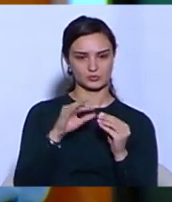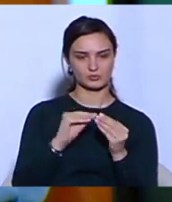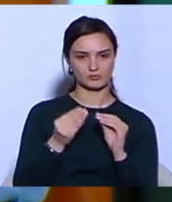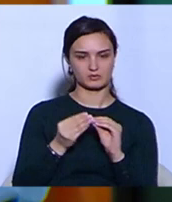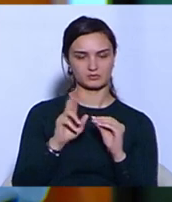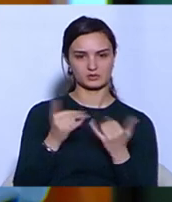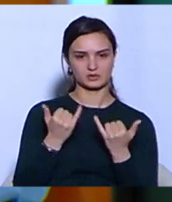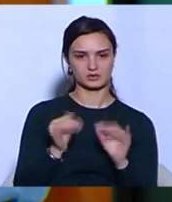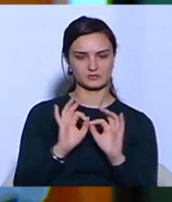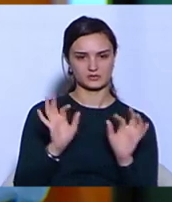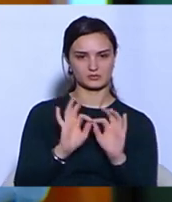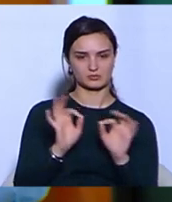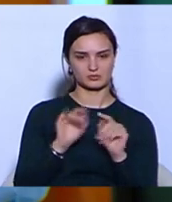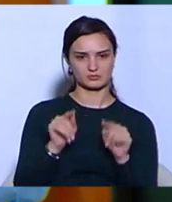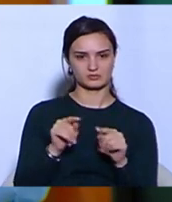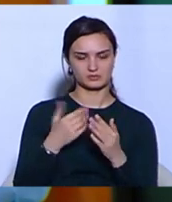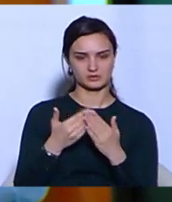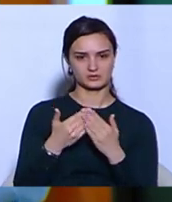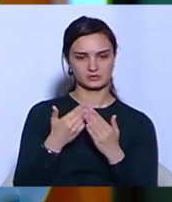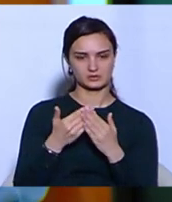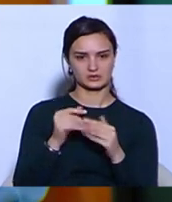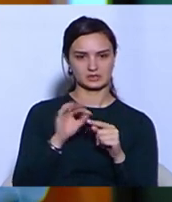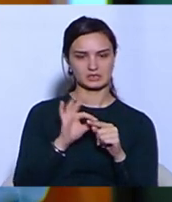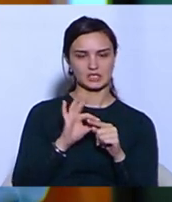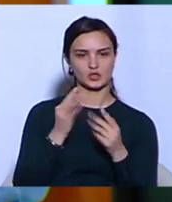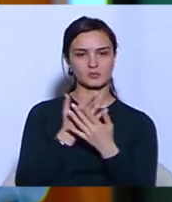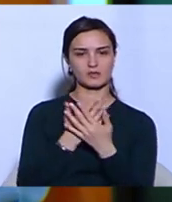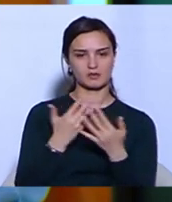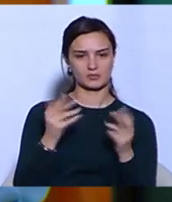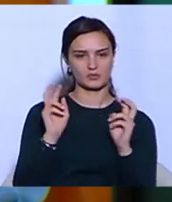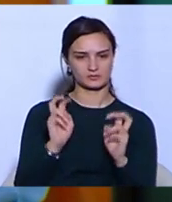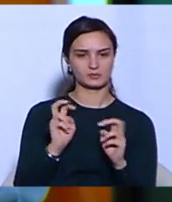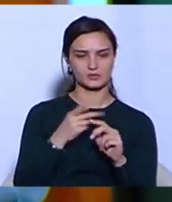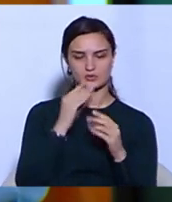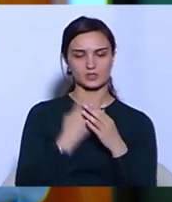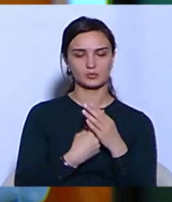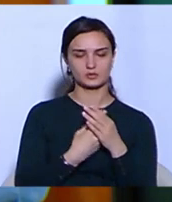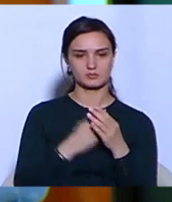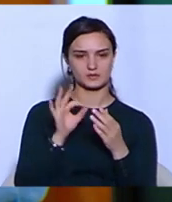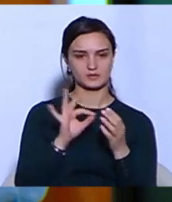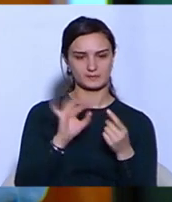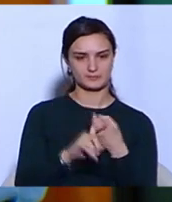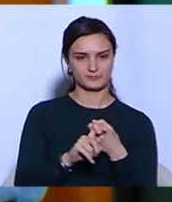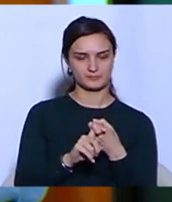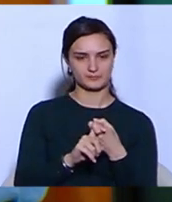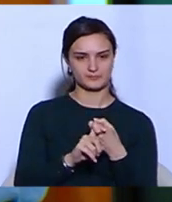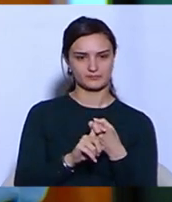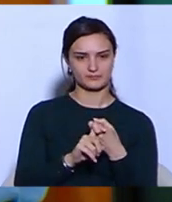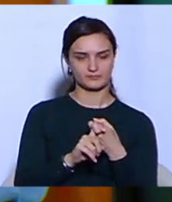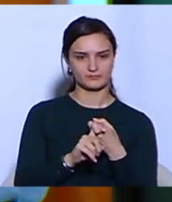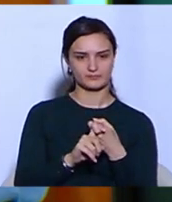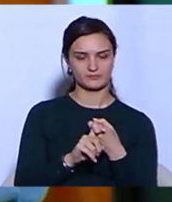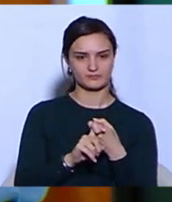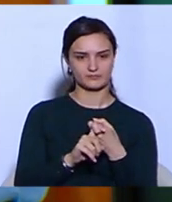და დღეს საუბრობთ ერთმნიშვნელოვნად მაგალითად ნეირომრავალფეროვნებაზე, როდესაც აუტიზმის სპექტრის დაშლობას განვიხილავთ. Და